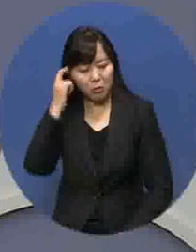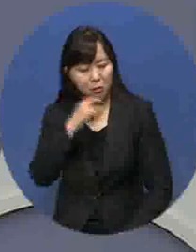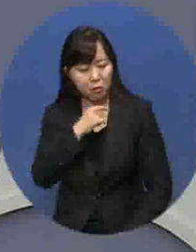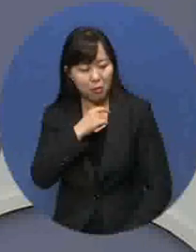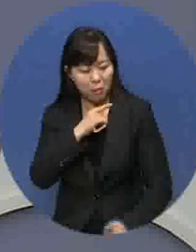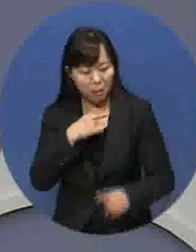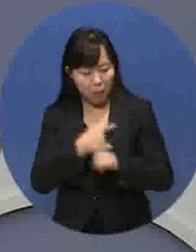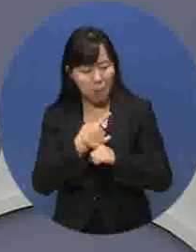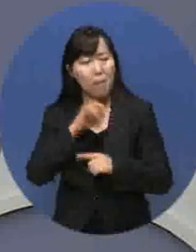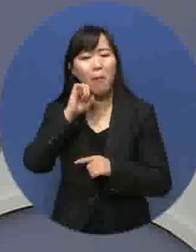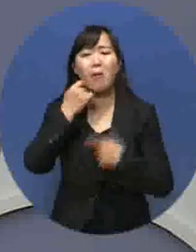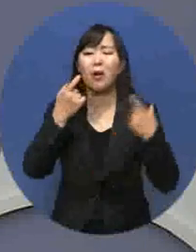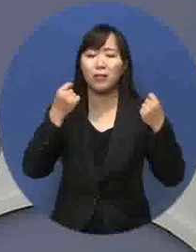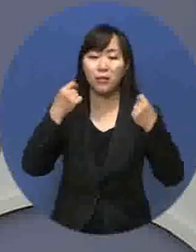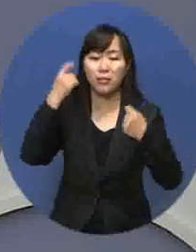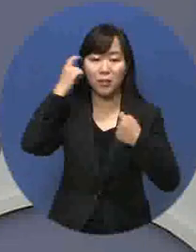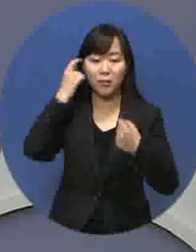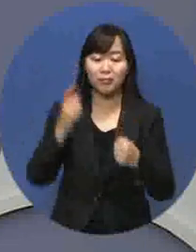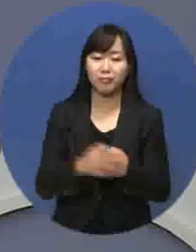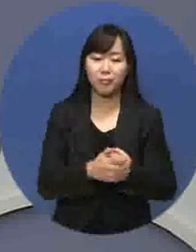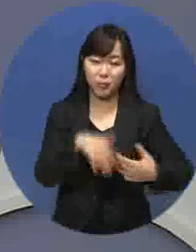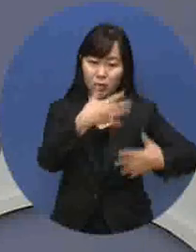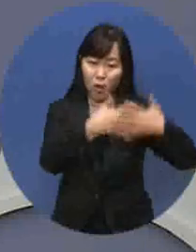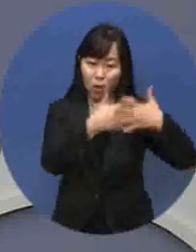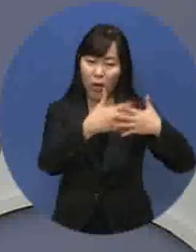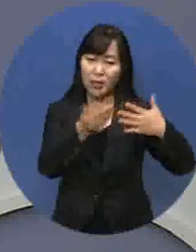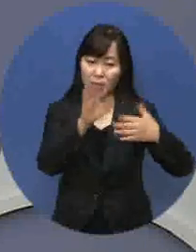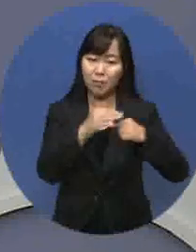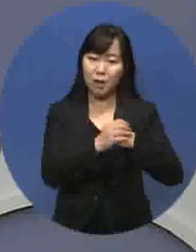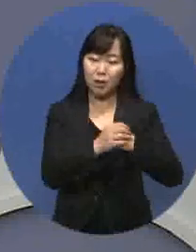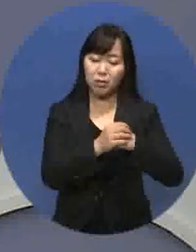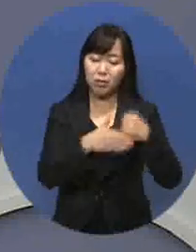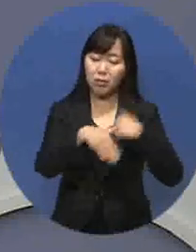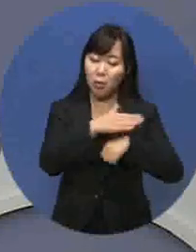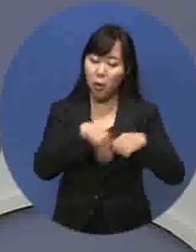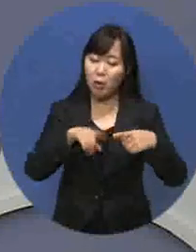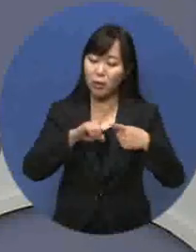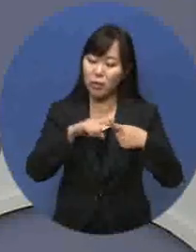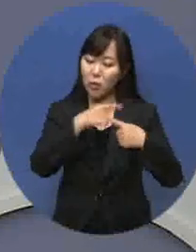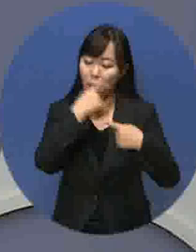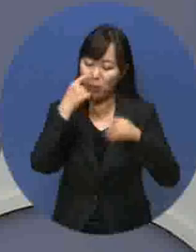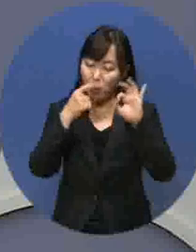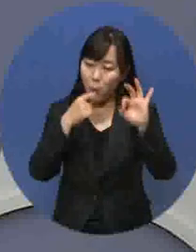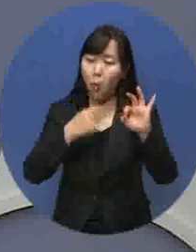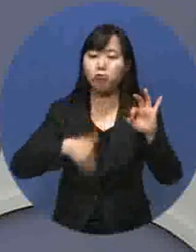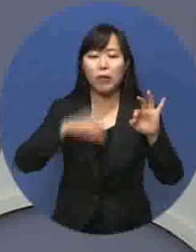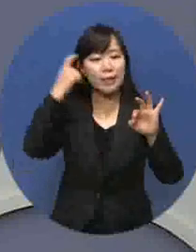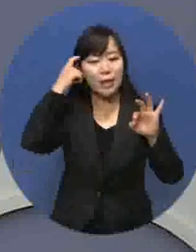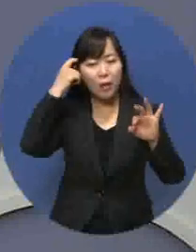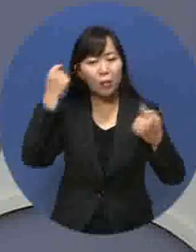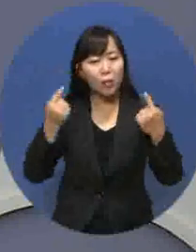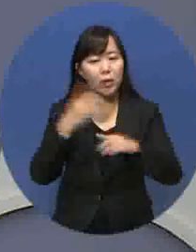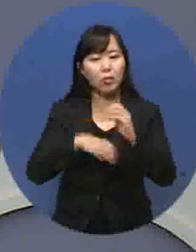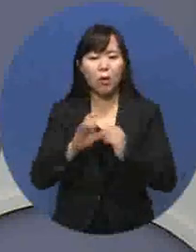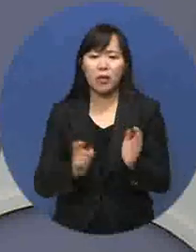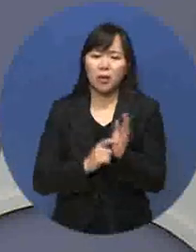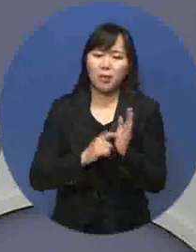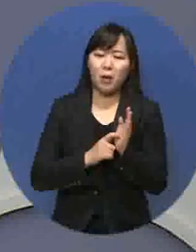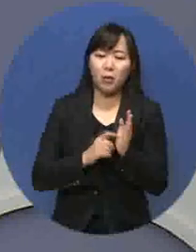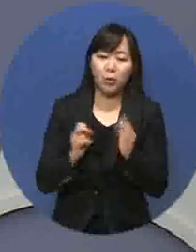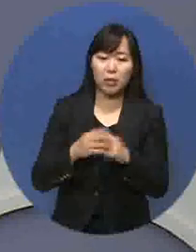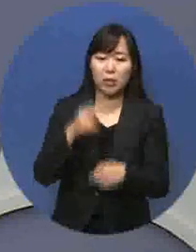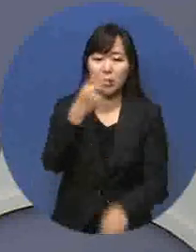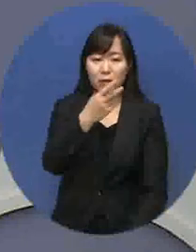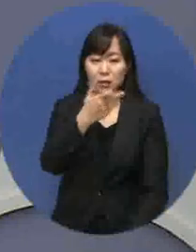않겠나. 생각이 좀 많이 듭니다. 그래서 영화로라도 조금 이런 시뮬레이션을 좀 해봐서 실제 우리가 생각하는 것보다 훨씬 더 긴급하고